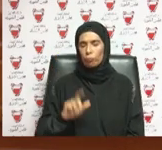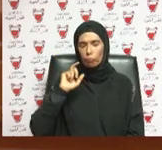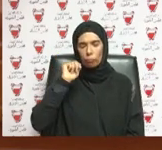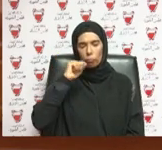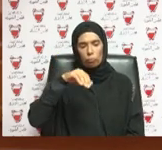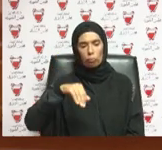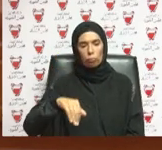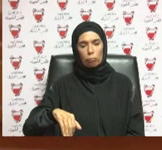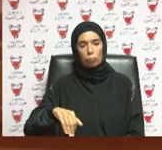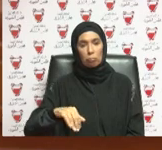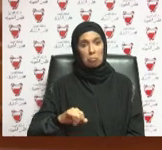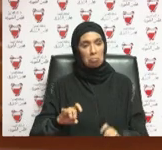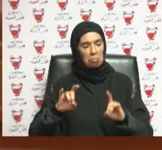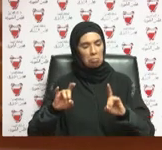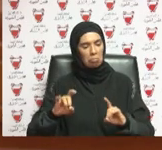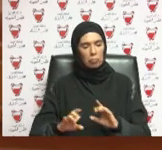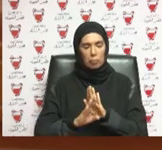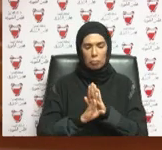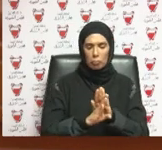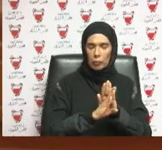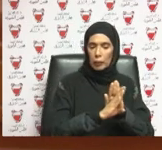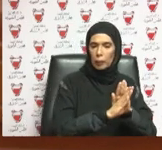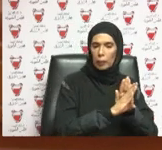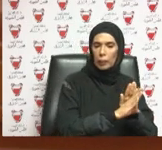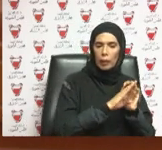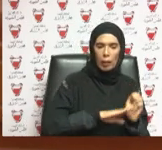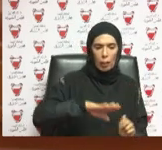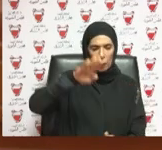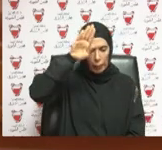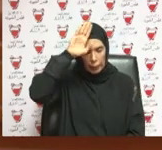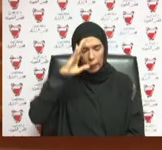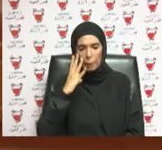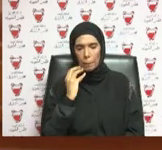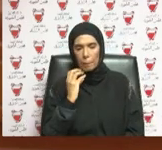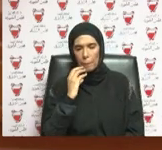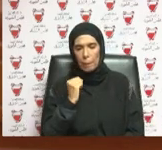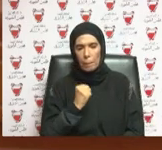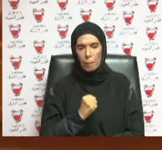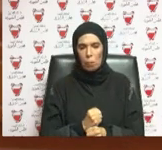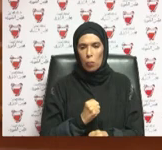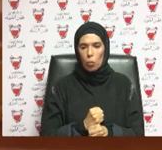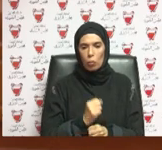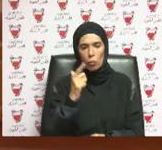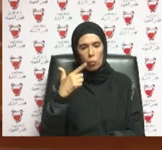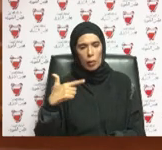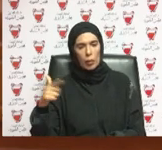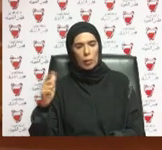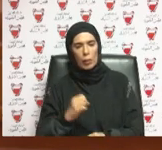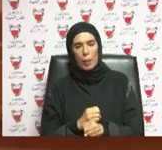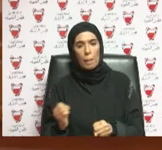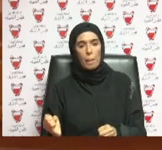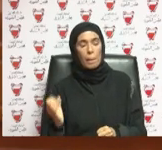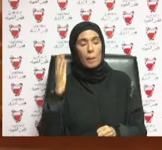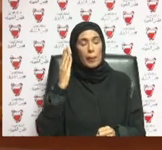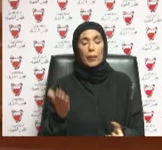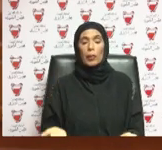الطراز الرفيع عونا وسندا لصاحب الجلالة الملك المفدى في مشروعه الإصلاحي ومشروع جلالته